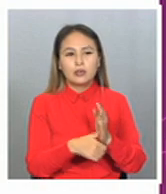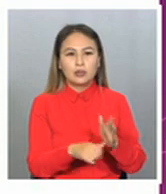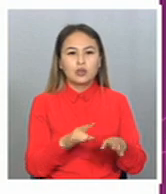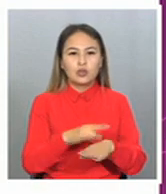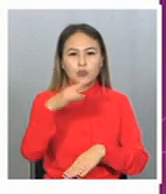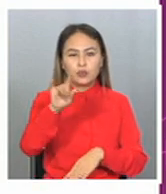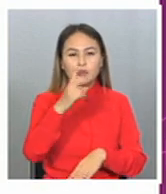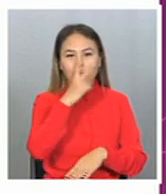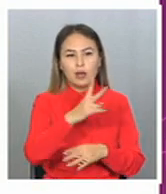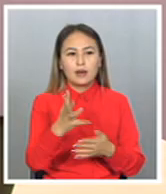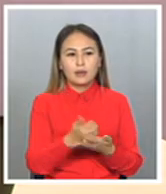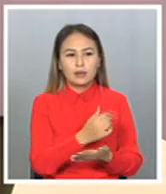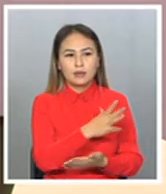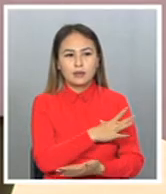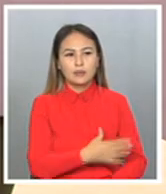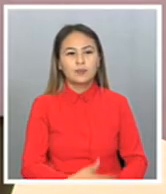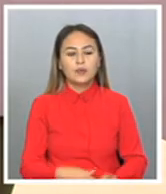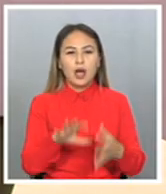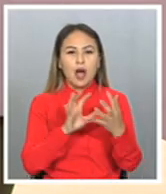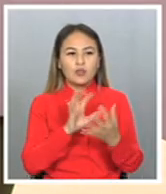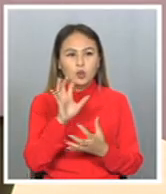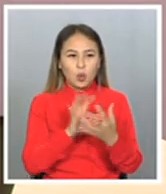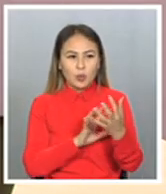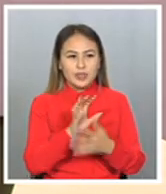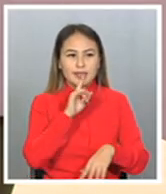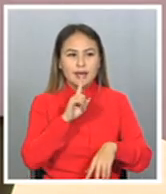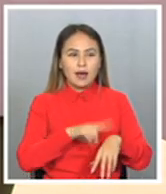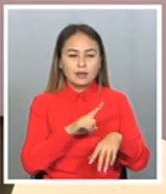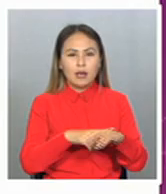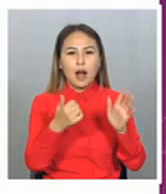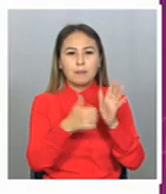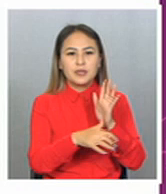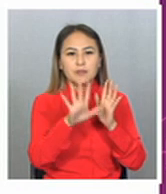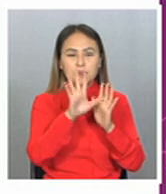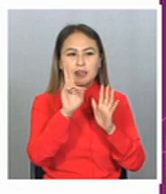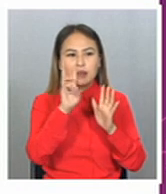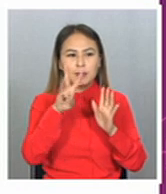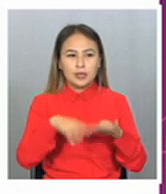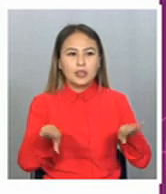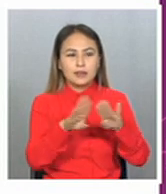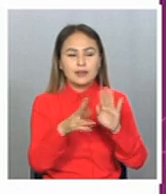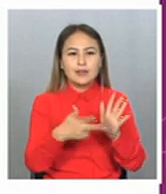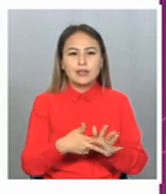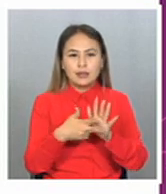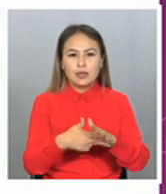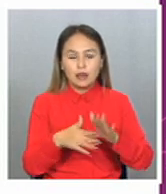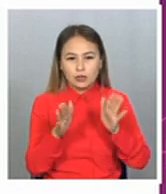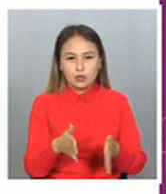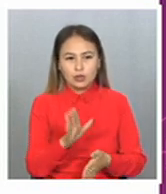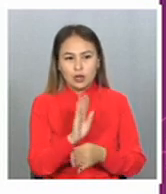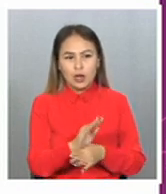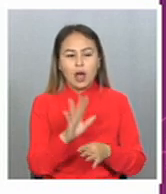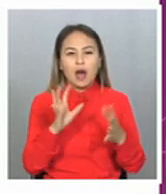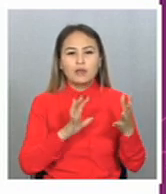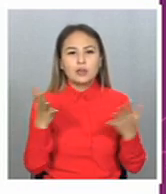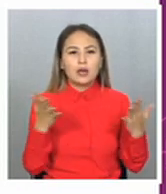өткенін анықтадыңдар. Автобус сағатына 65 километр жылдамдықпен 8 сағат жүрді. Автобус